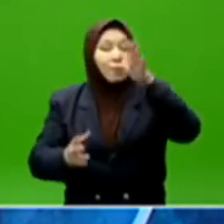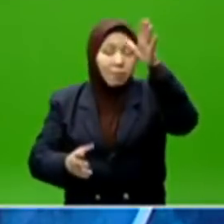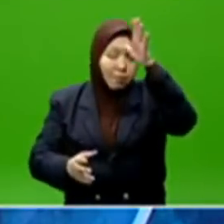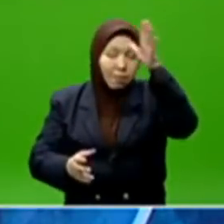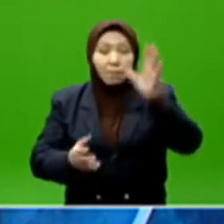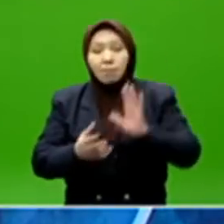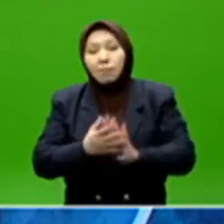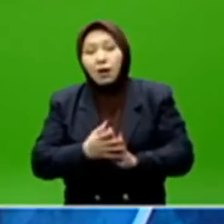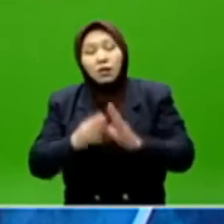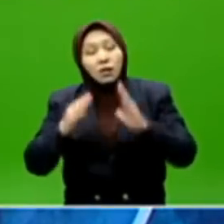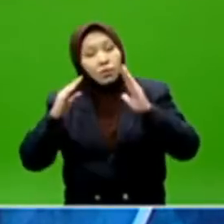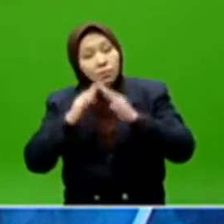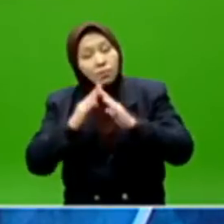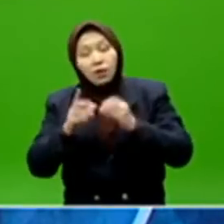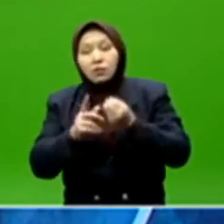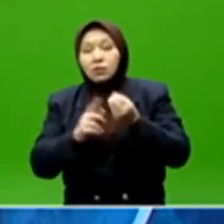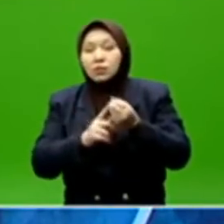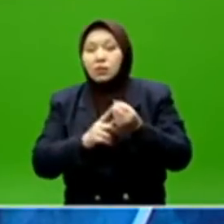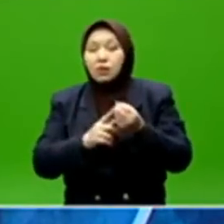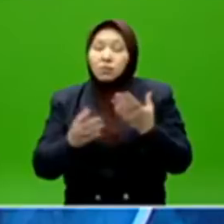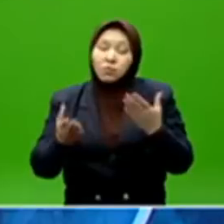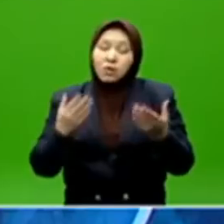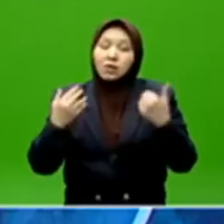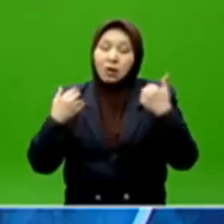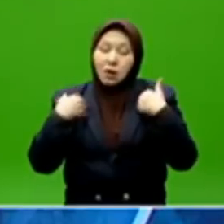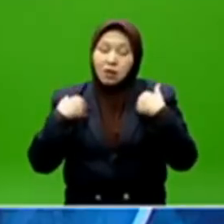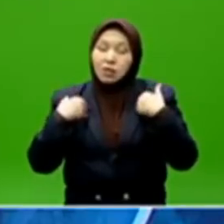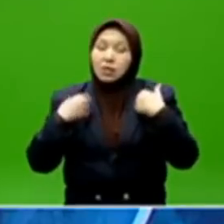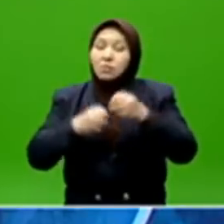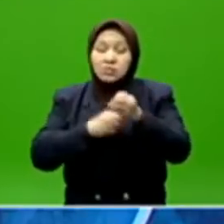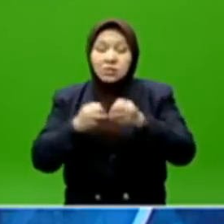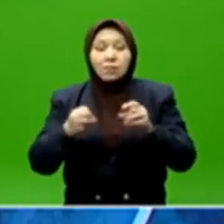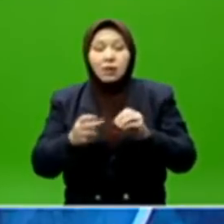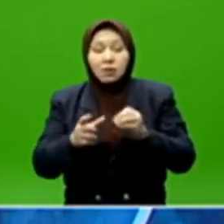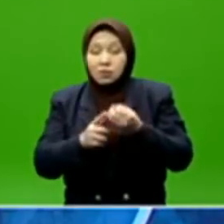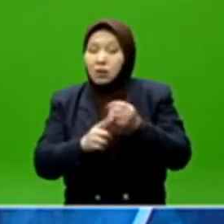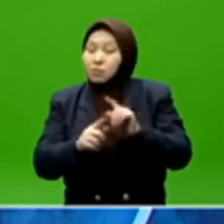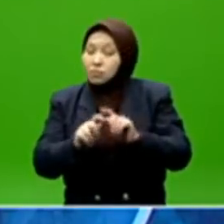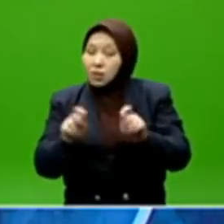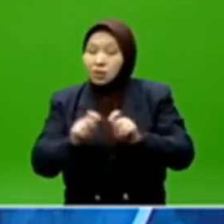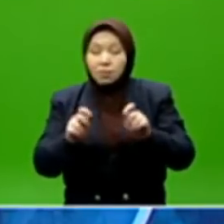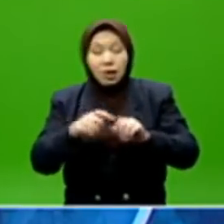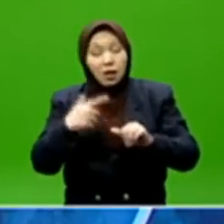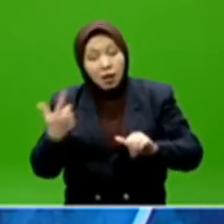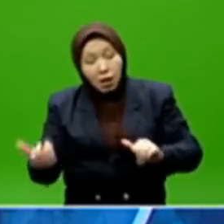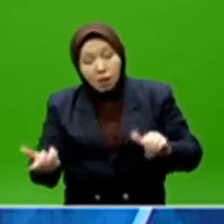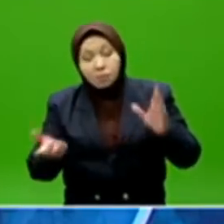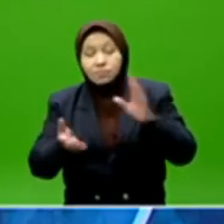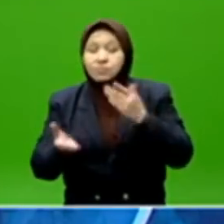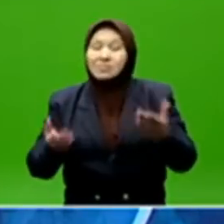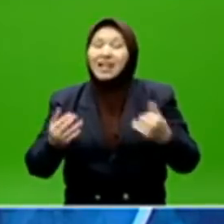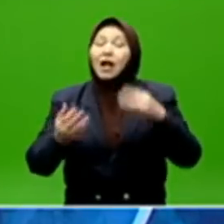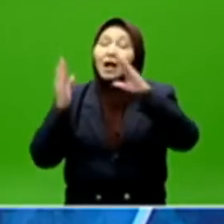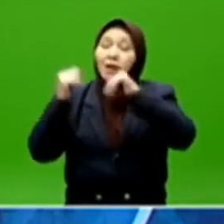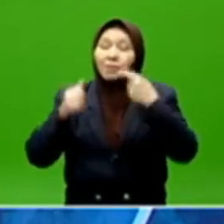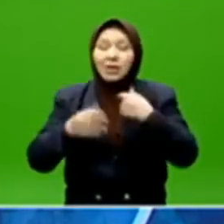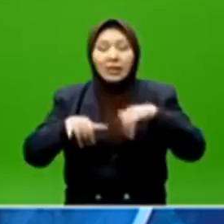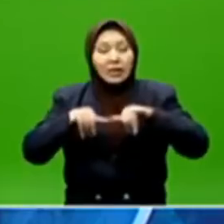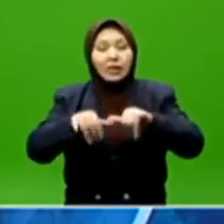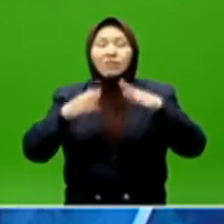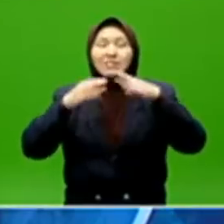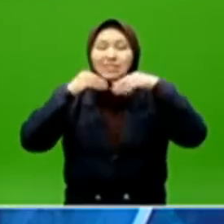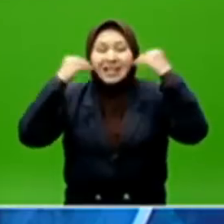di rumah ataupun mungkin ada yang berada di pejabat dan sebagainya. Mudah-mudahan hari kita terus ceria dan bahagia,